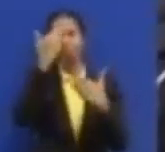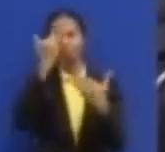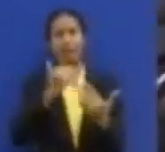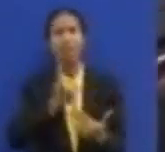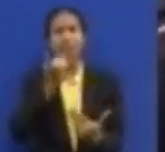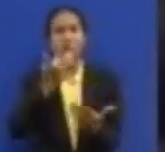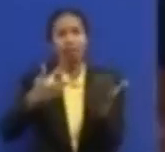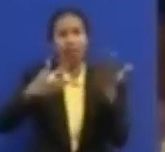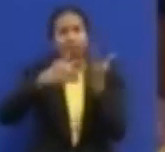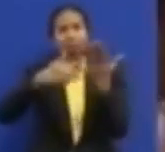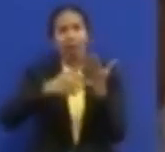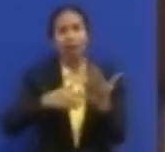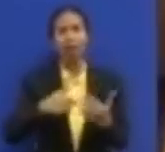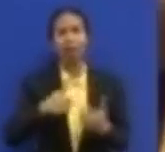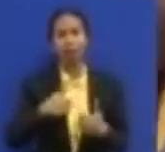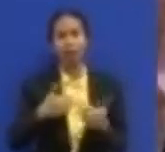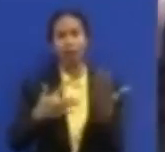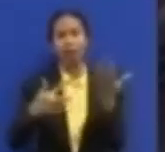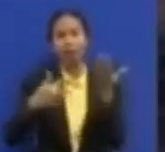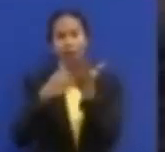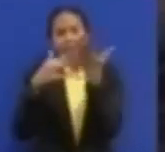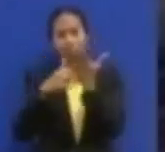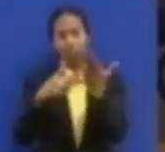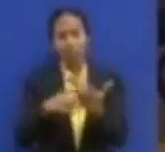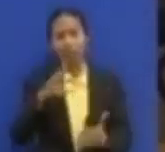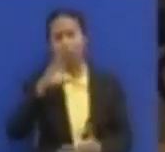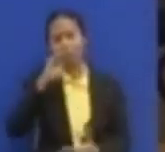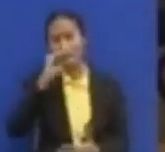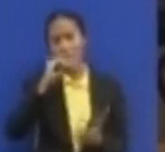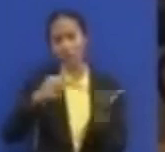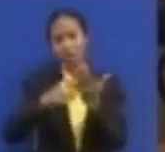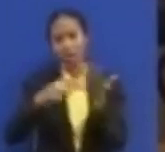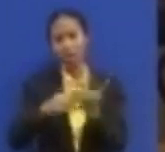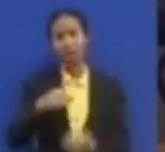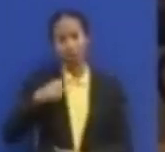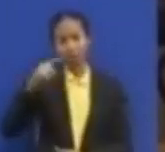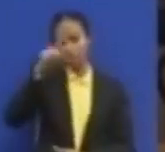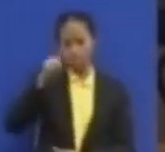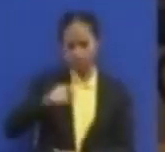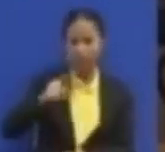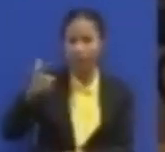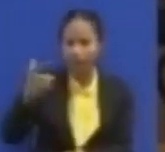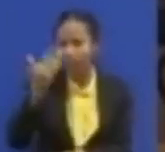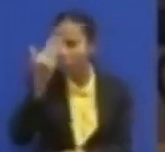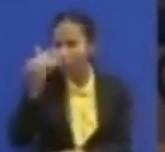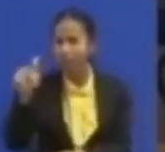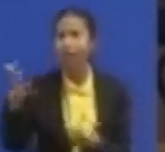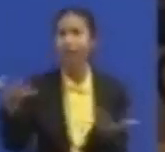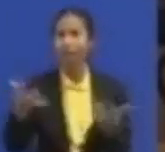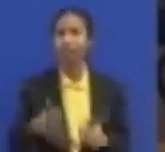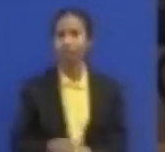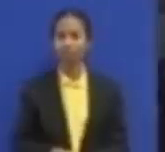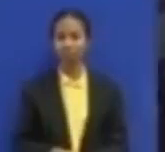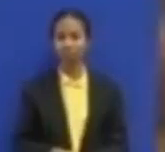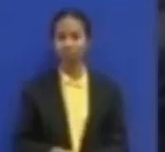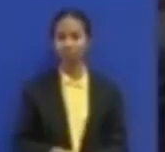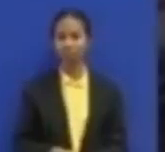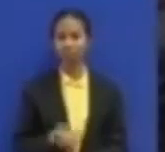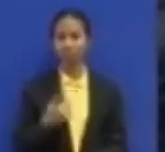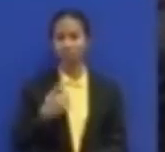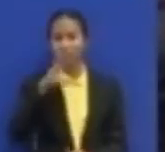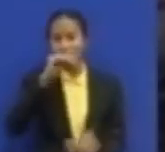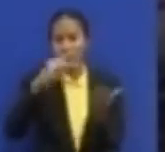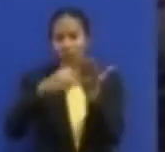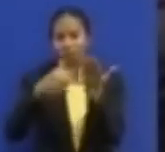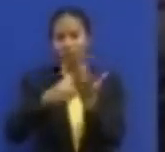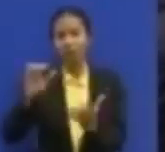มพูดติดอ่างท่านประธาน ก็สงสัยอย่างนั้นฮะ สงสัยนะฮะจริงๆไม่ได้ติดอ่างท่านประธานครับเอาหมอมาตรวจ